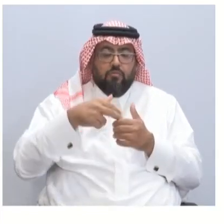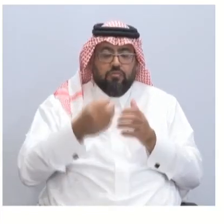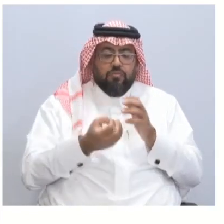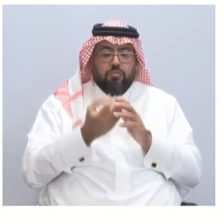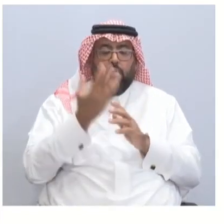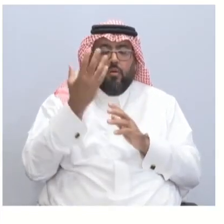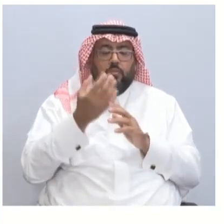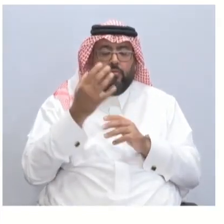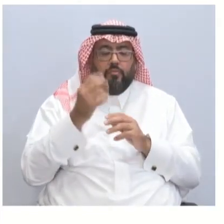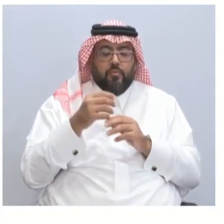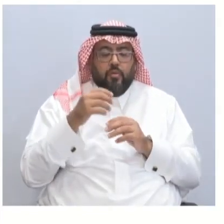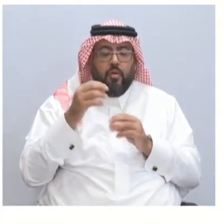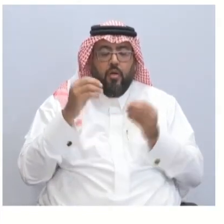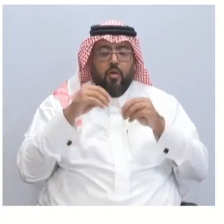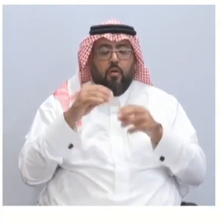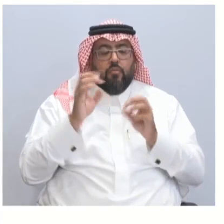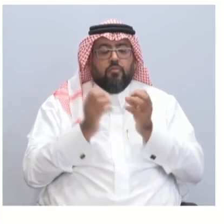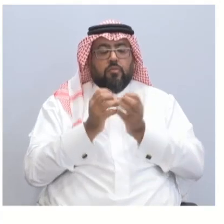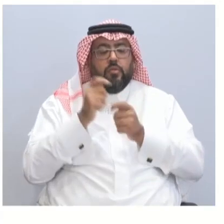النفط والثروه